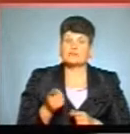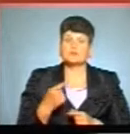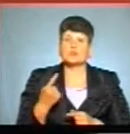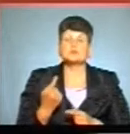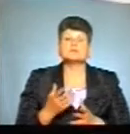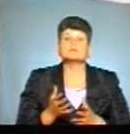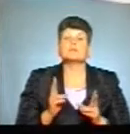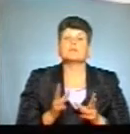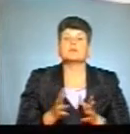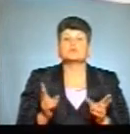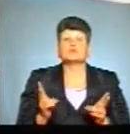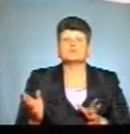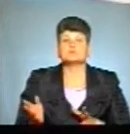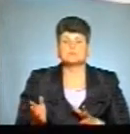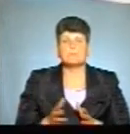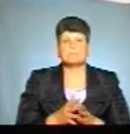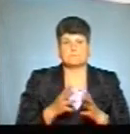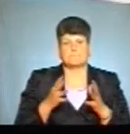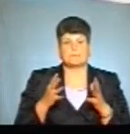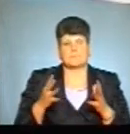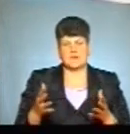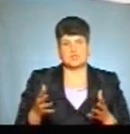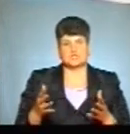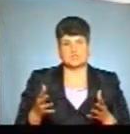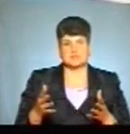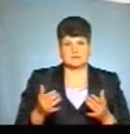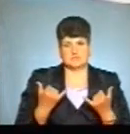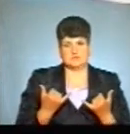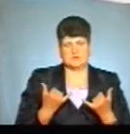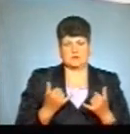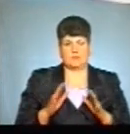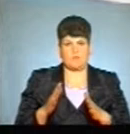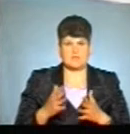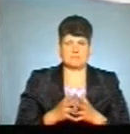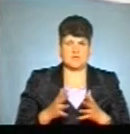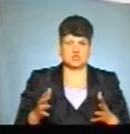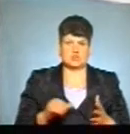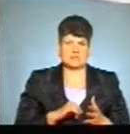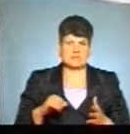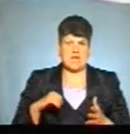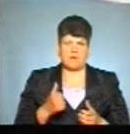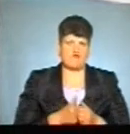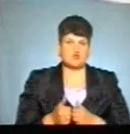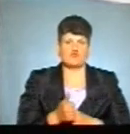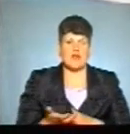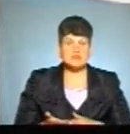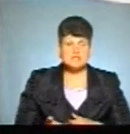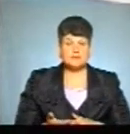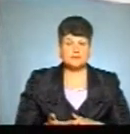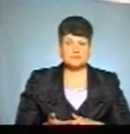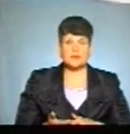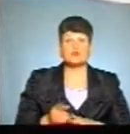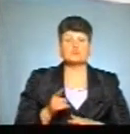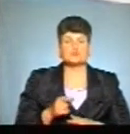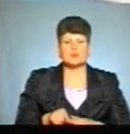більше? Ну, більше, станом на теперішній момент, більше шляхом самовисування. Чому так? Хоча ми